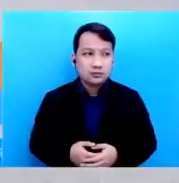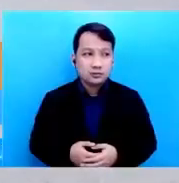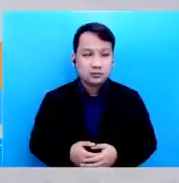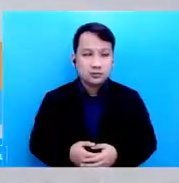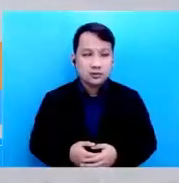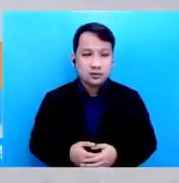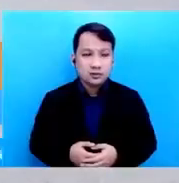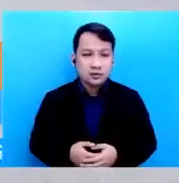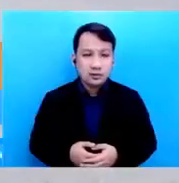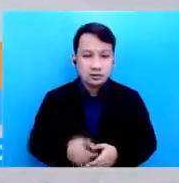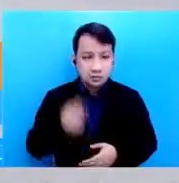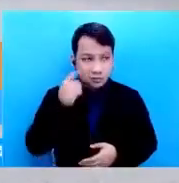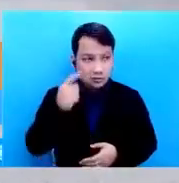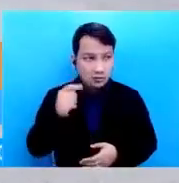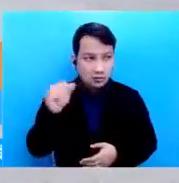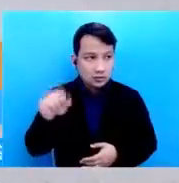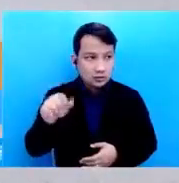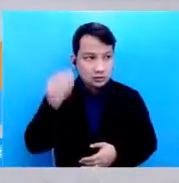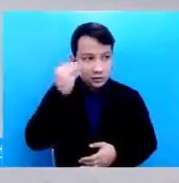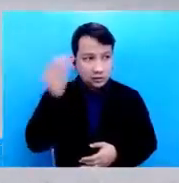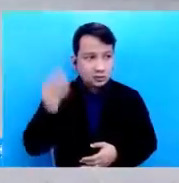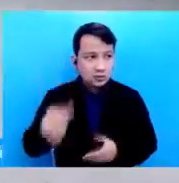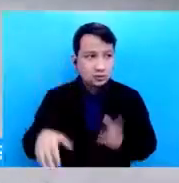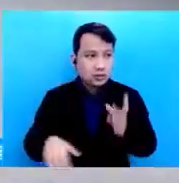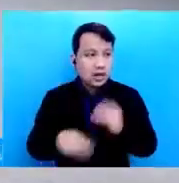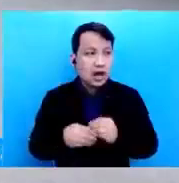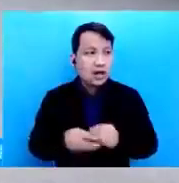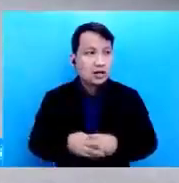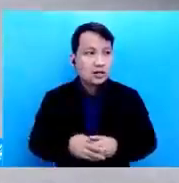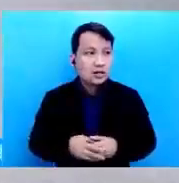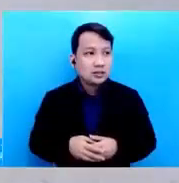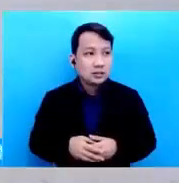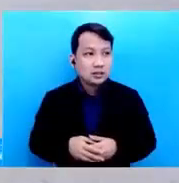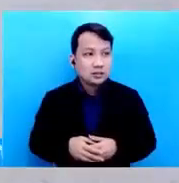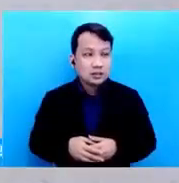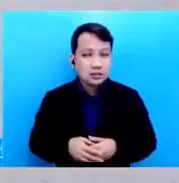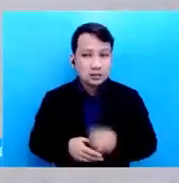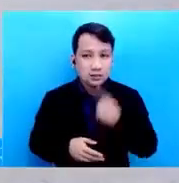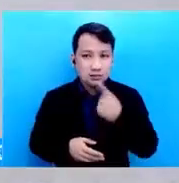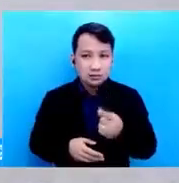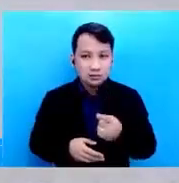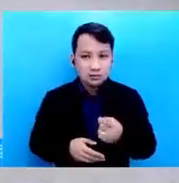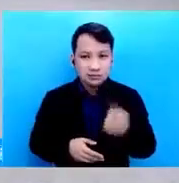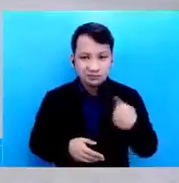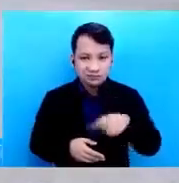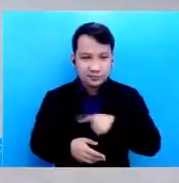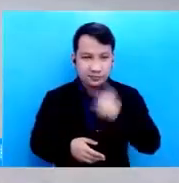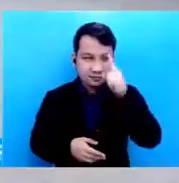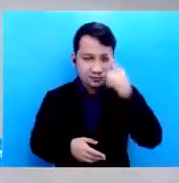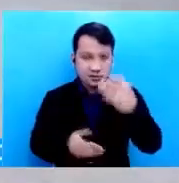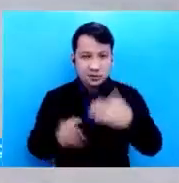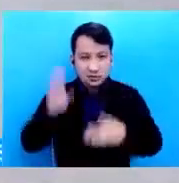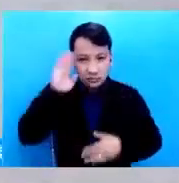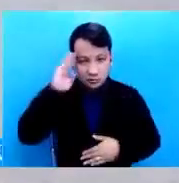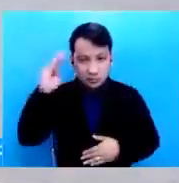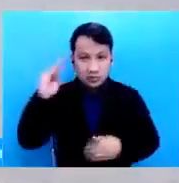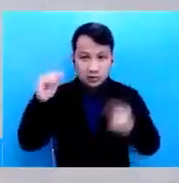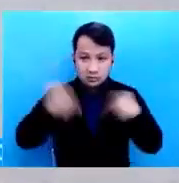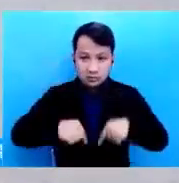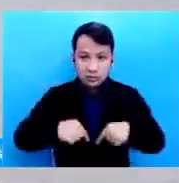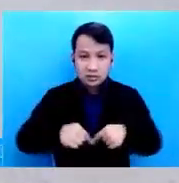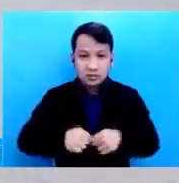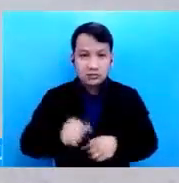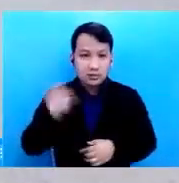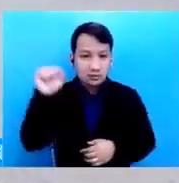Gretchen, pinabura na nga ng COMELEC sa kanyang disqualification case. Umaasa naman si presidential candidate Bongbong Marcos na papaburan din